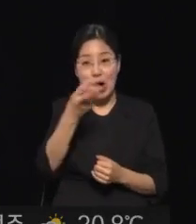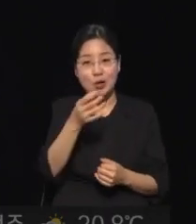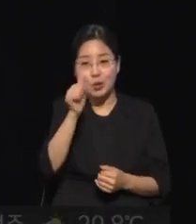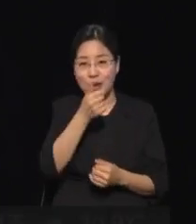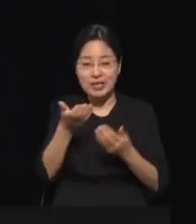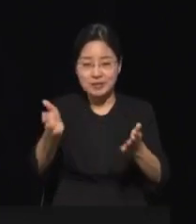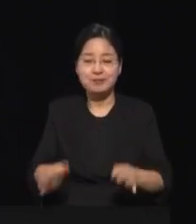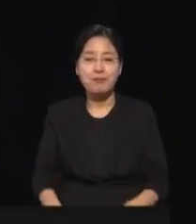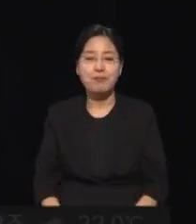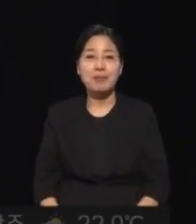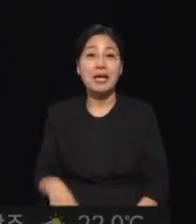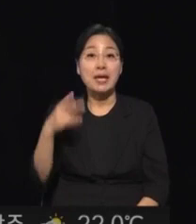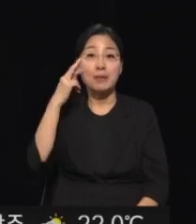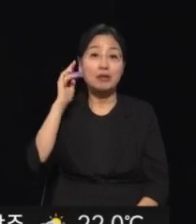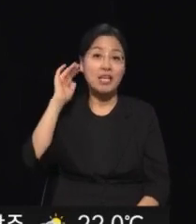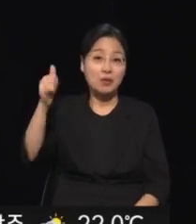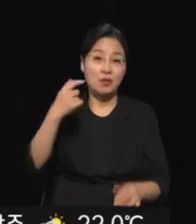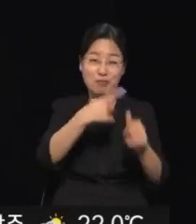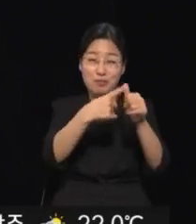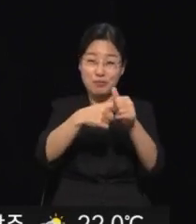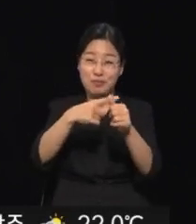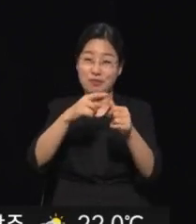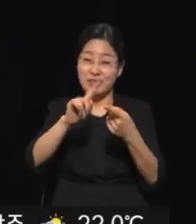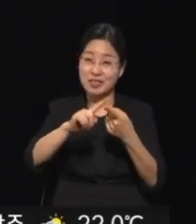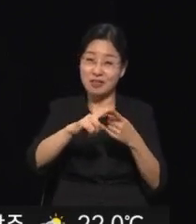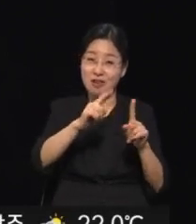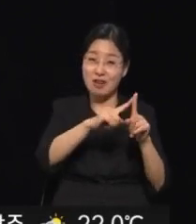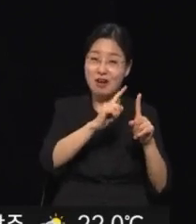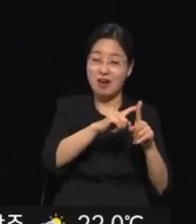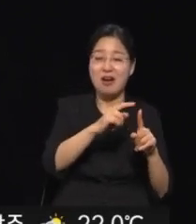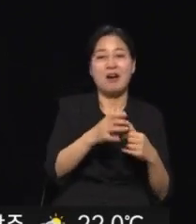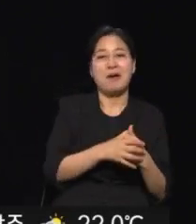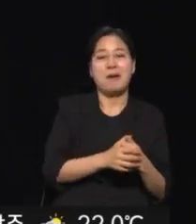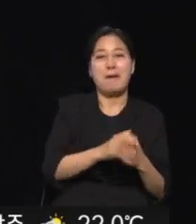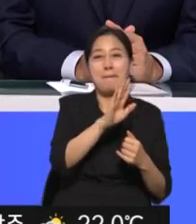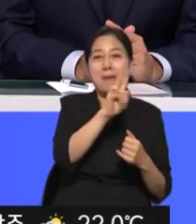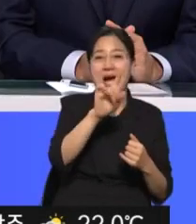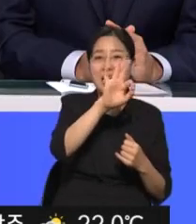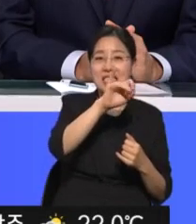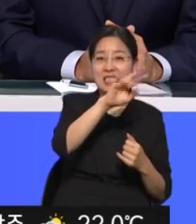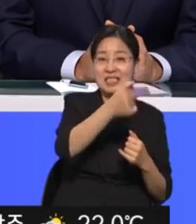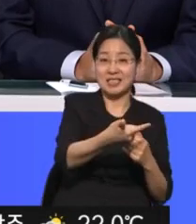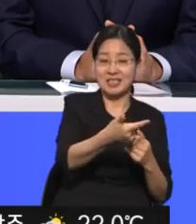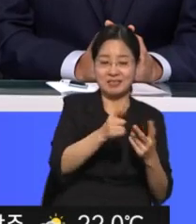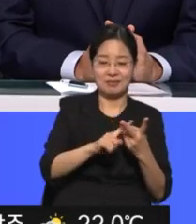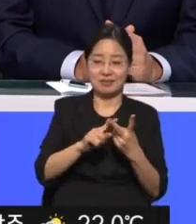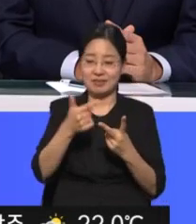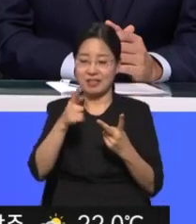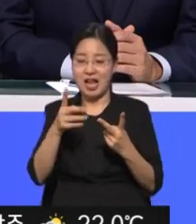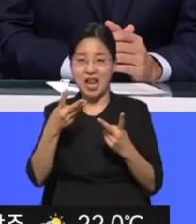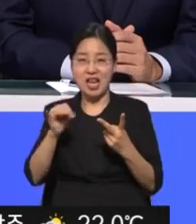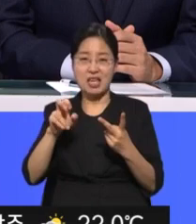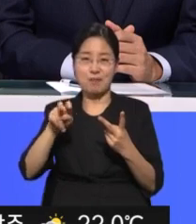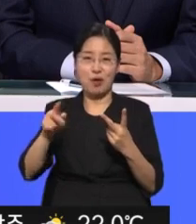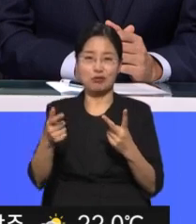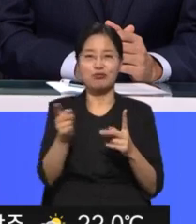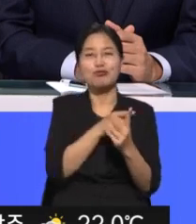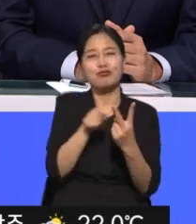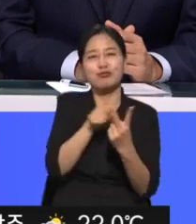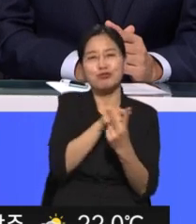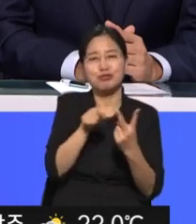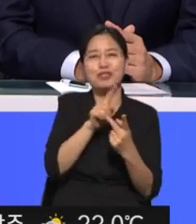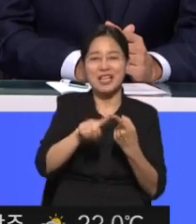바이든이냐 날리면이냐라는 의견을 황성금님, 홍길동은 아버지를 아버지라고 못 불렀는데 우리는 바이든을 바이든이라고 들으면 안 되네요? 라는